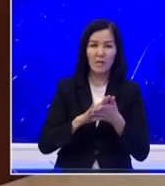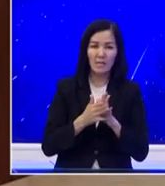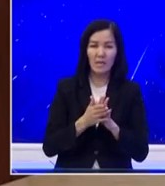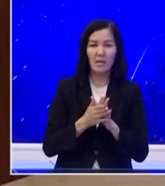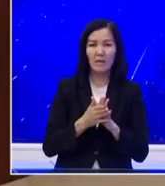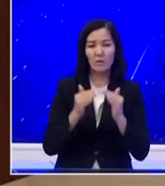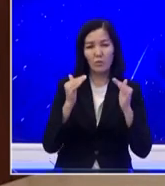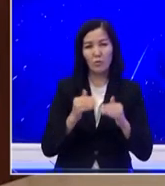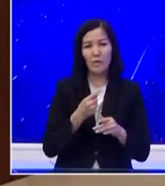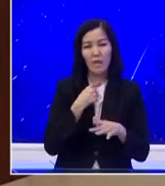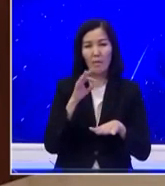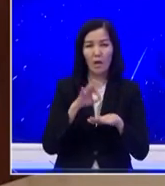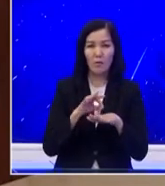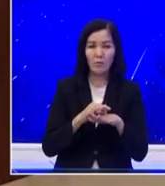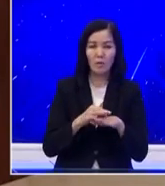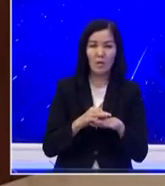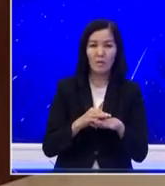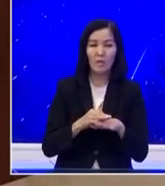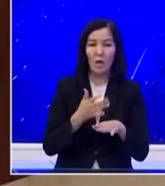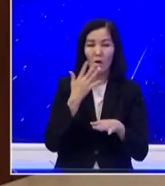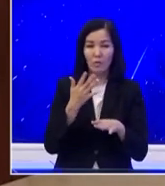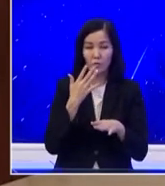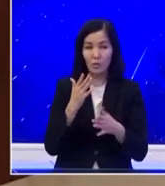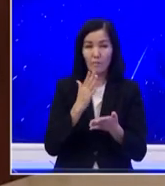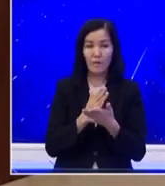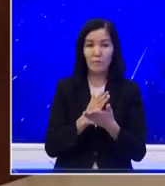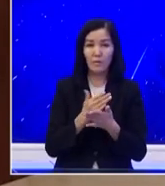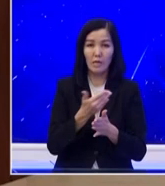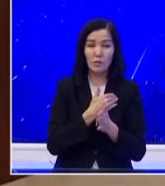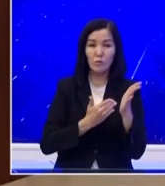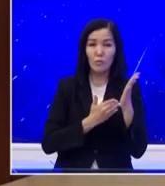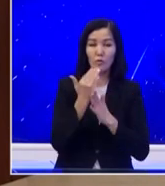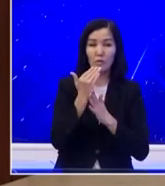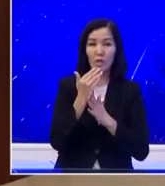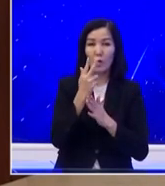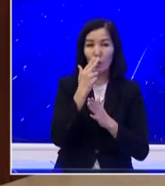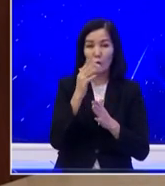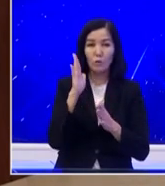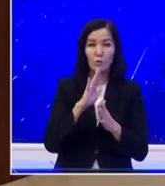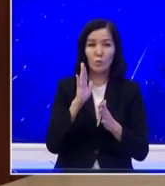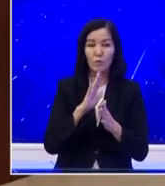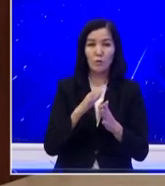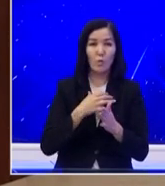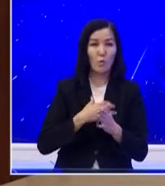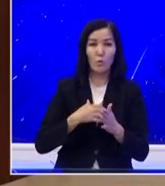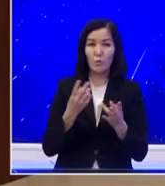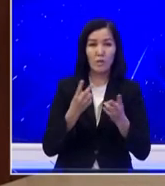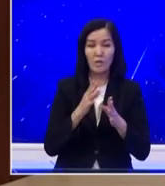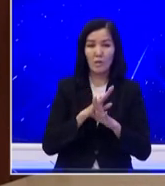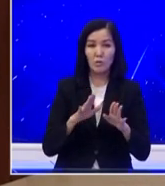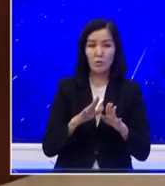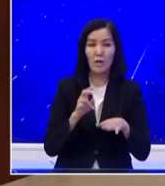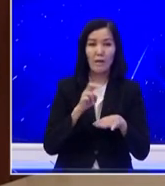сезінсеңіз, тамағыңыз ауырса, жөтел қысып, қызуыңыз көтерілсе, түшкіріп мұрныңыздан су тоқтамаса, үрейленудің қажеті жоқ.